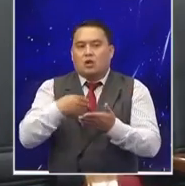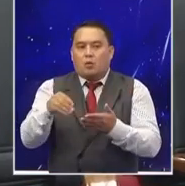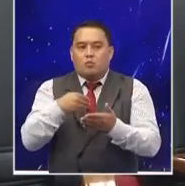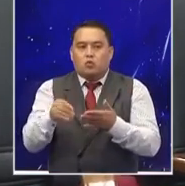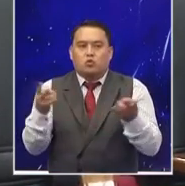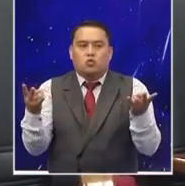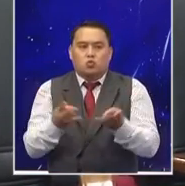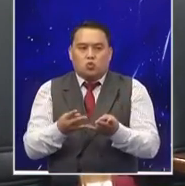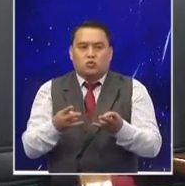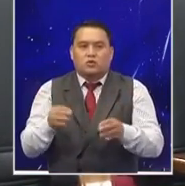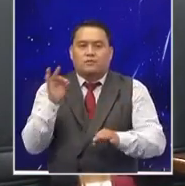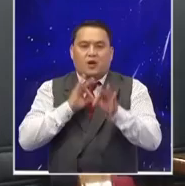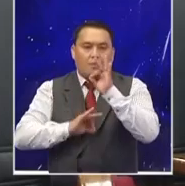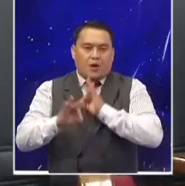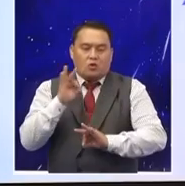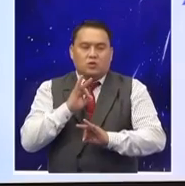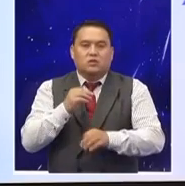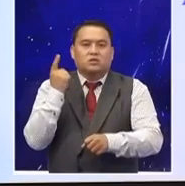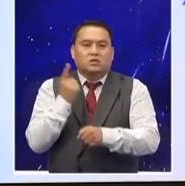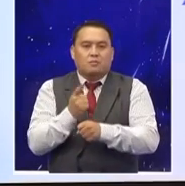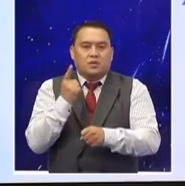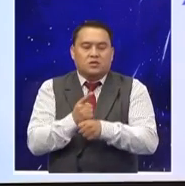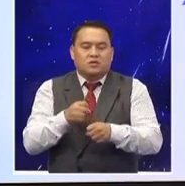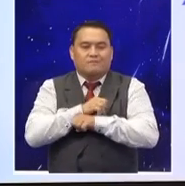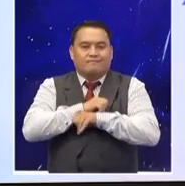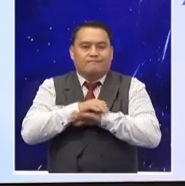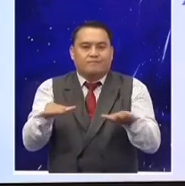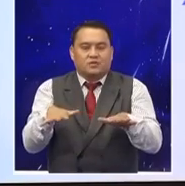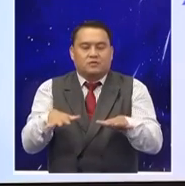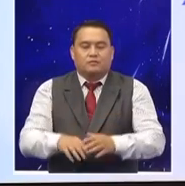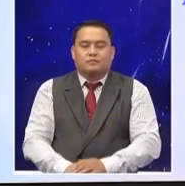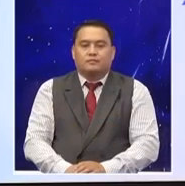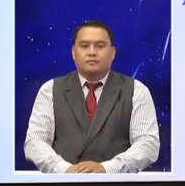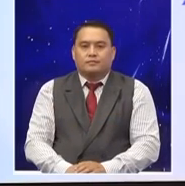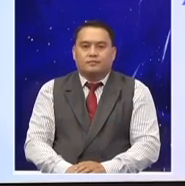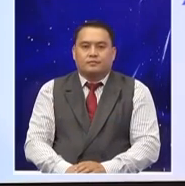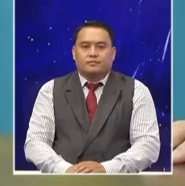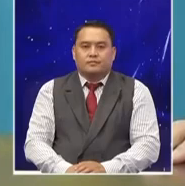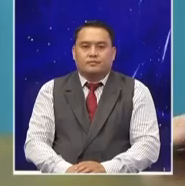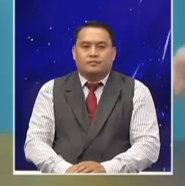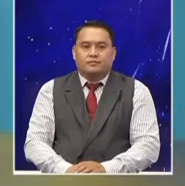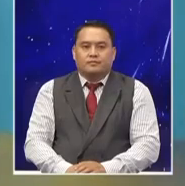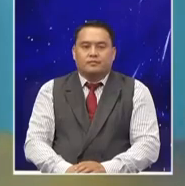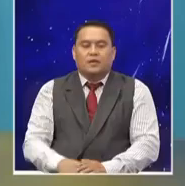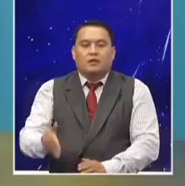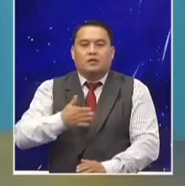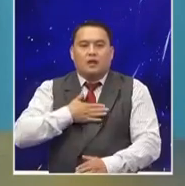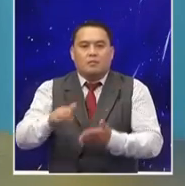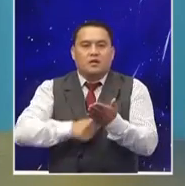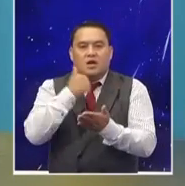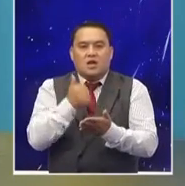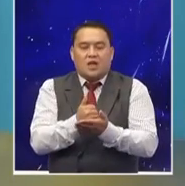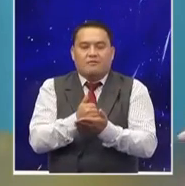необходимых средств и препаратов чтобы не допустить распространение вируса и упредить возможные потери нам главное задача